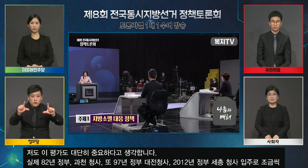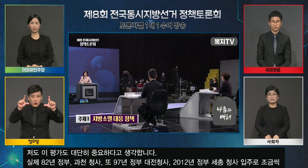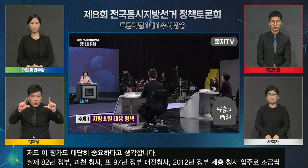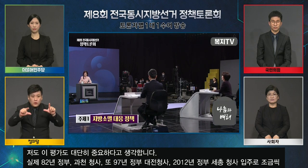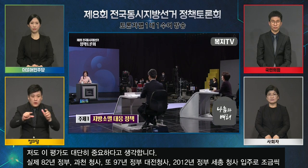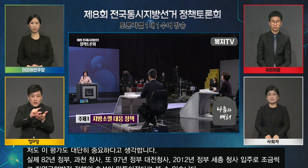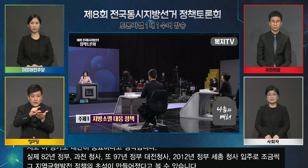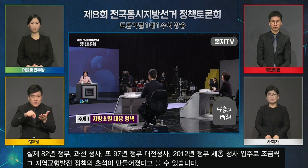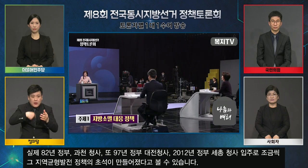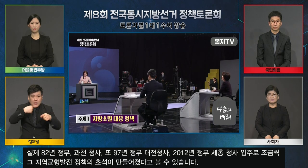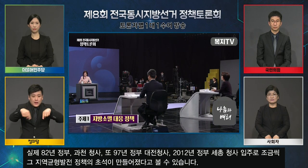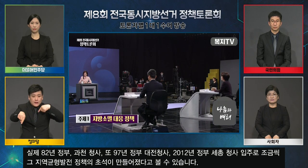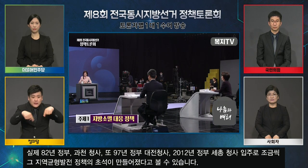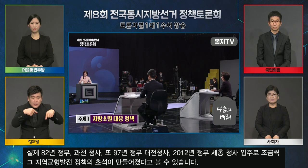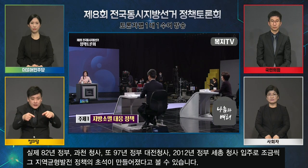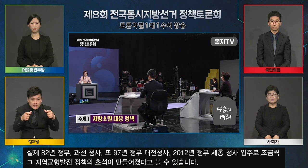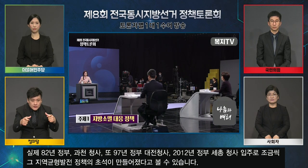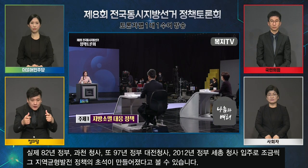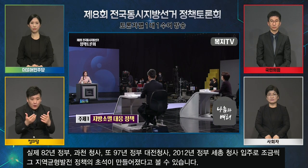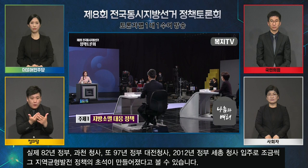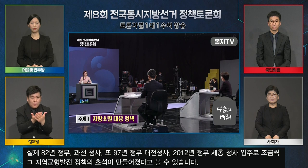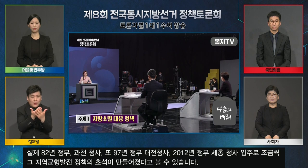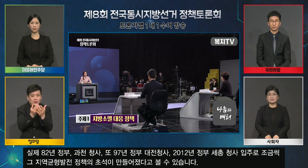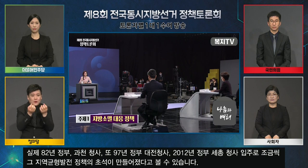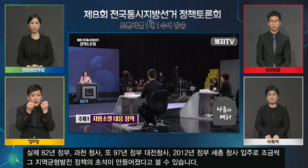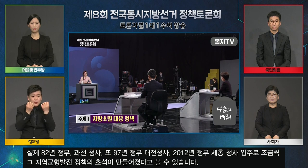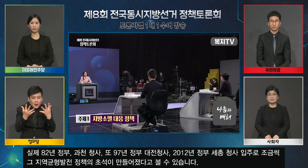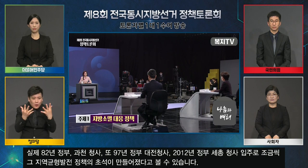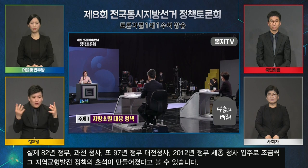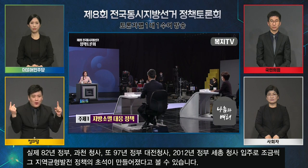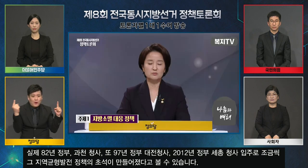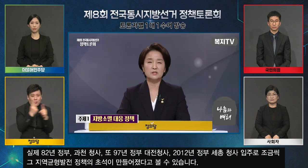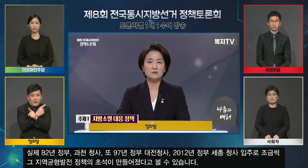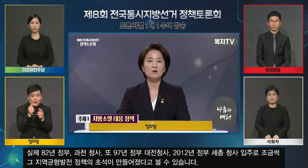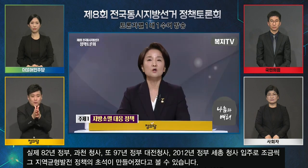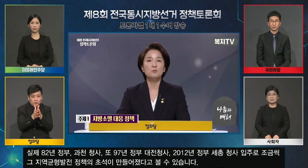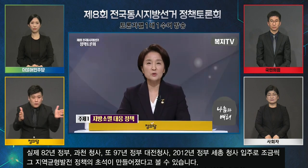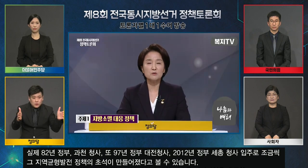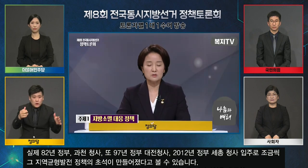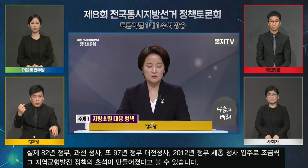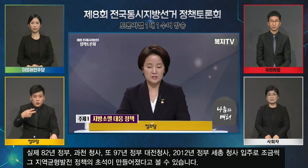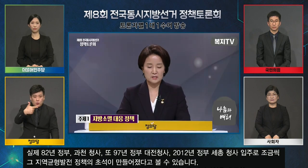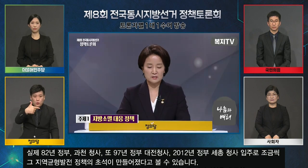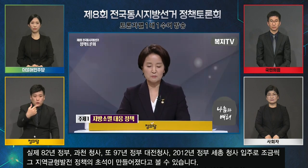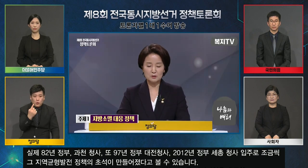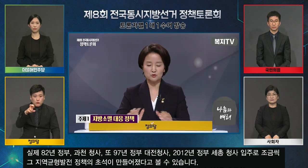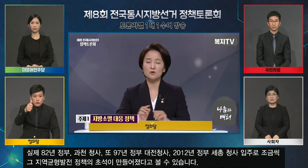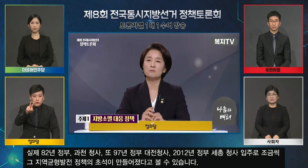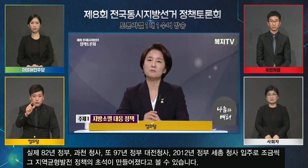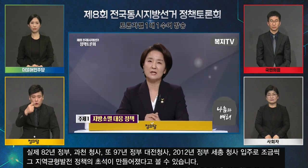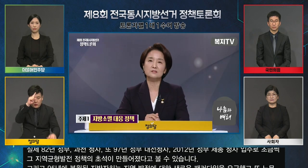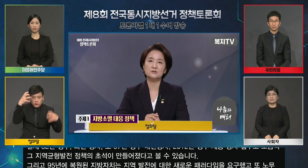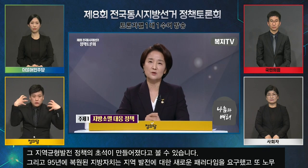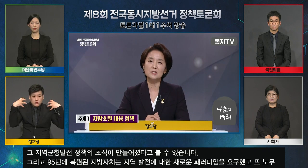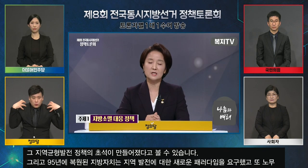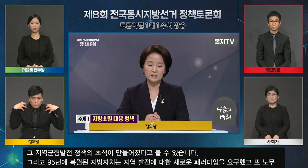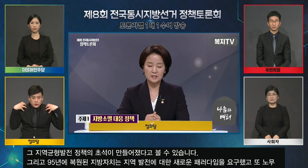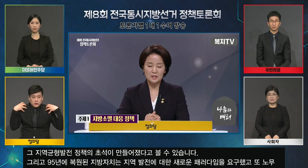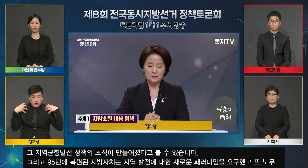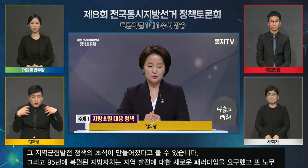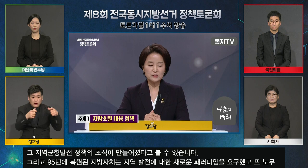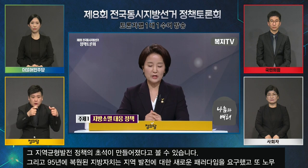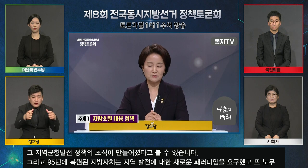지역 발전에 대한 새로운 패러다임을 요구했고 또 노무현 정부에서 본격적인 지방균형 발전